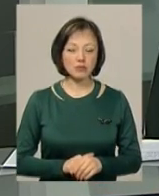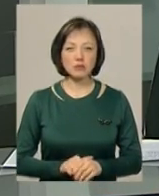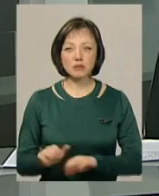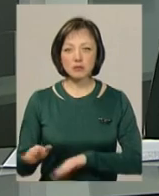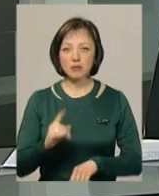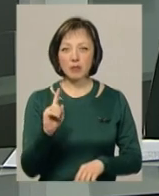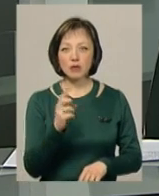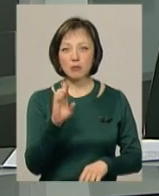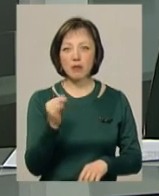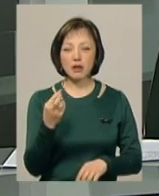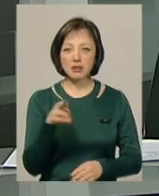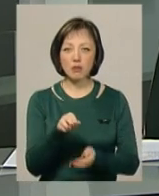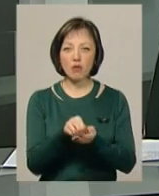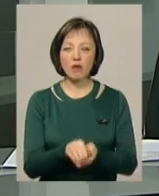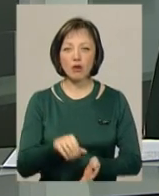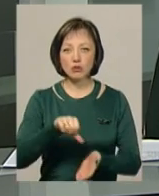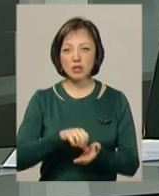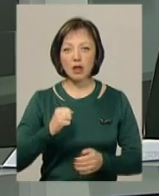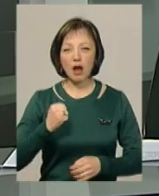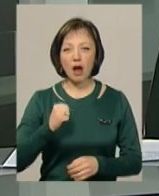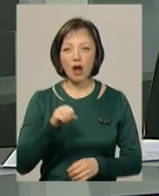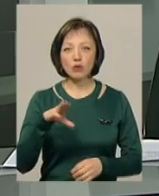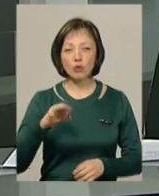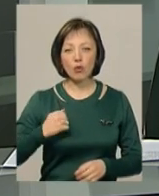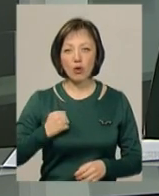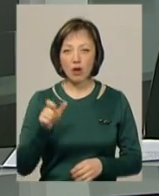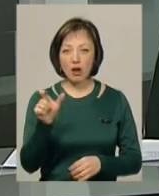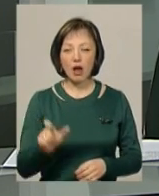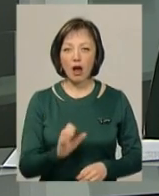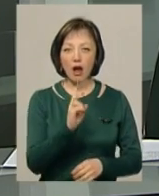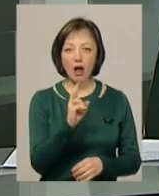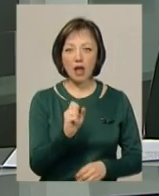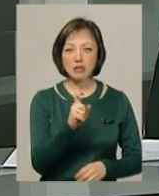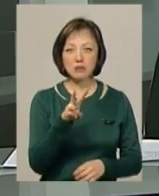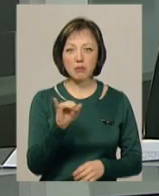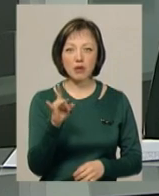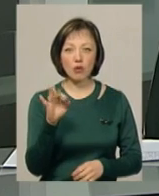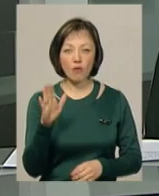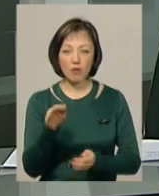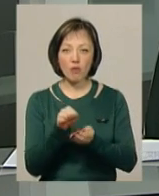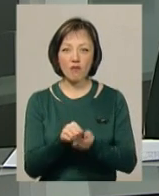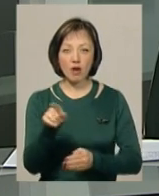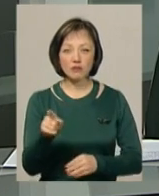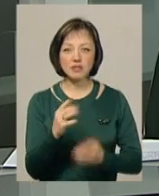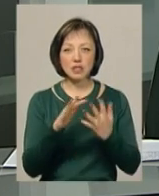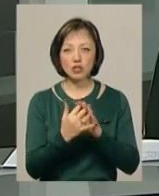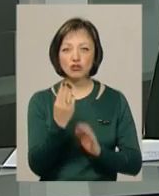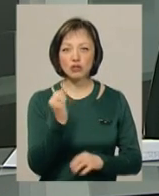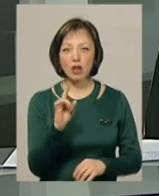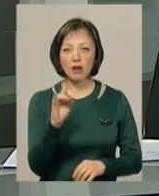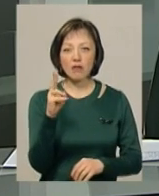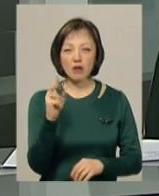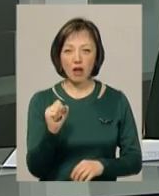1 березня попрощаюся із атовцем Олександром Казміровим. Поховають військового у селі Шарівка Ярмолинецького району. Там проживає